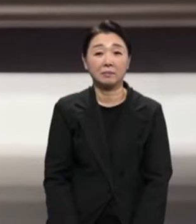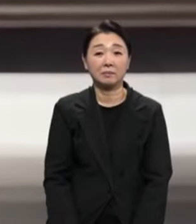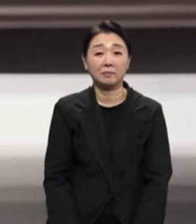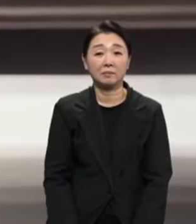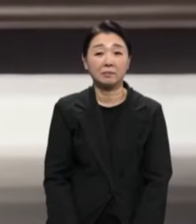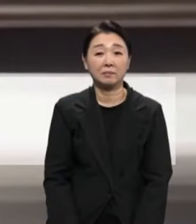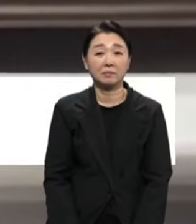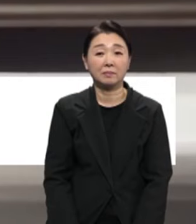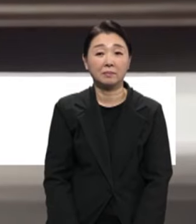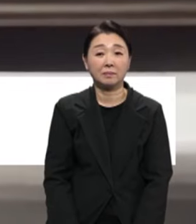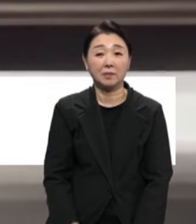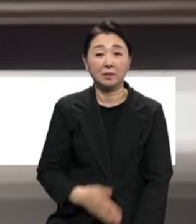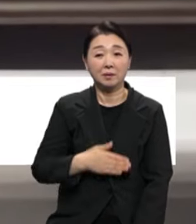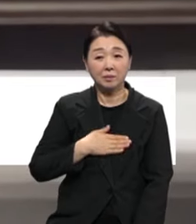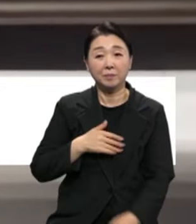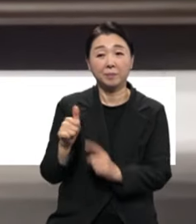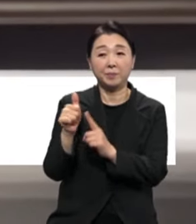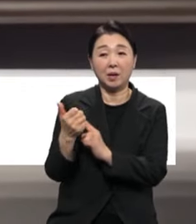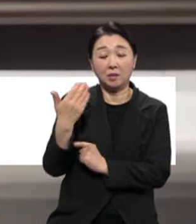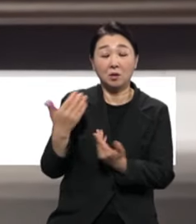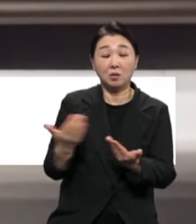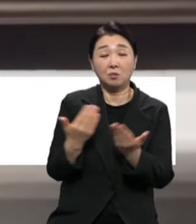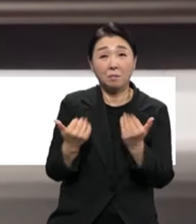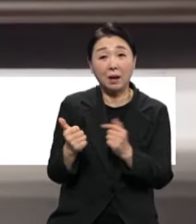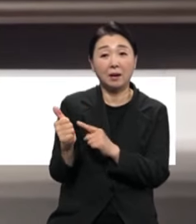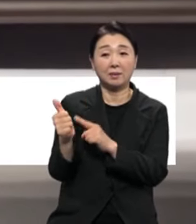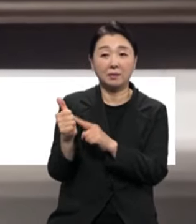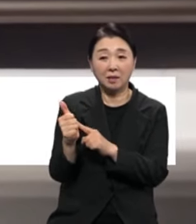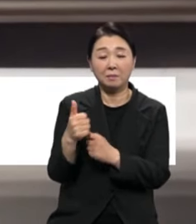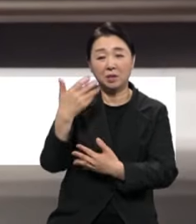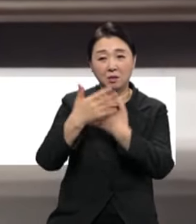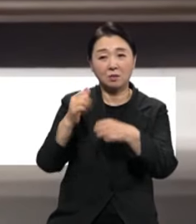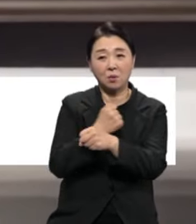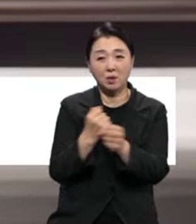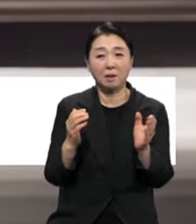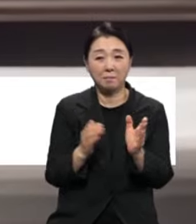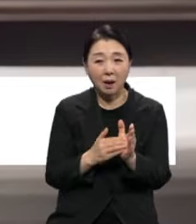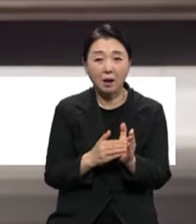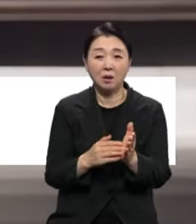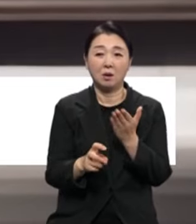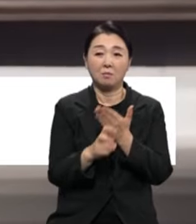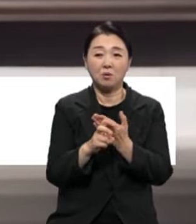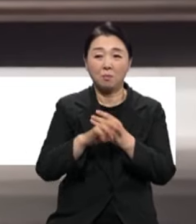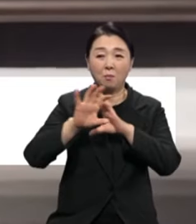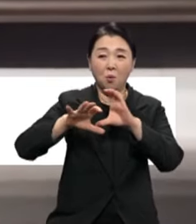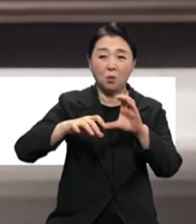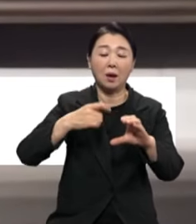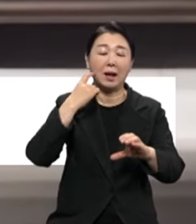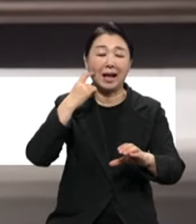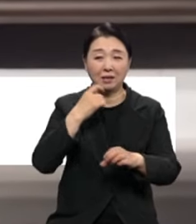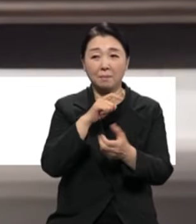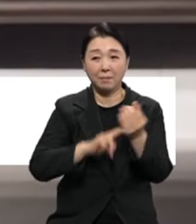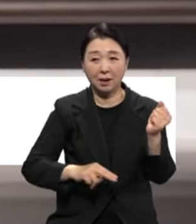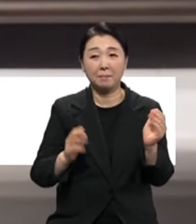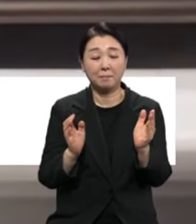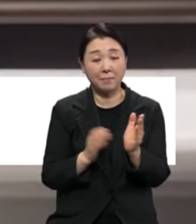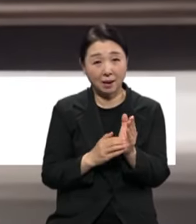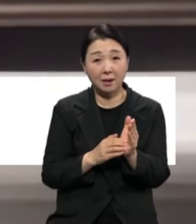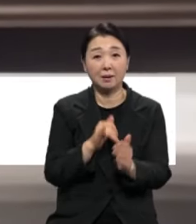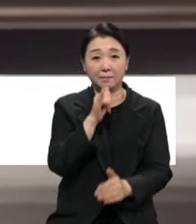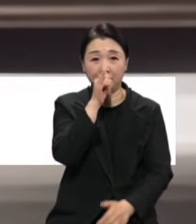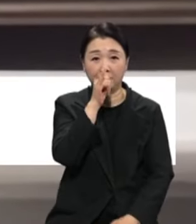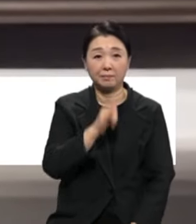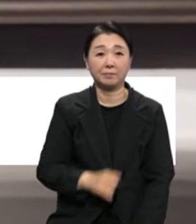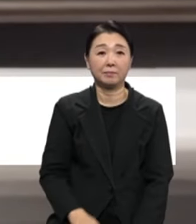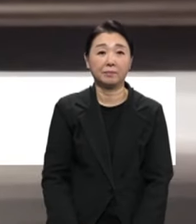I'm a former Mr. Beast employee, and today I am alleging that the company rigged videos and did illegal lotteries and sold fake signatures. I would consider